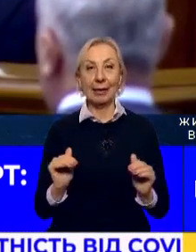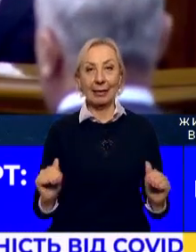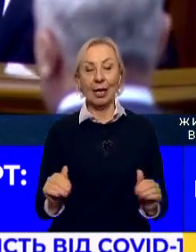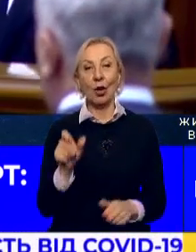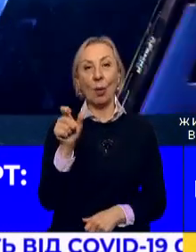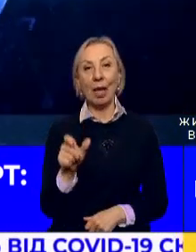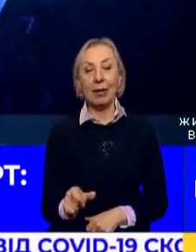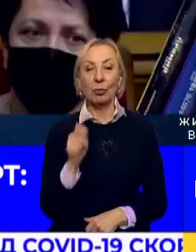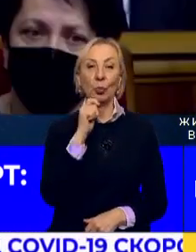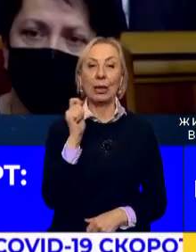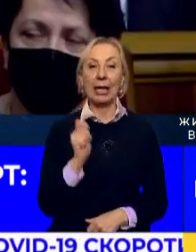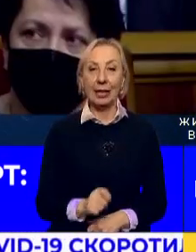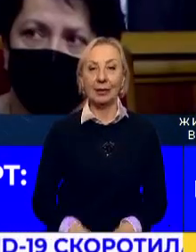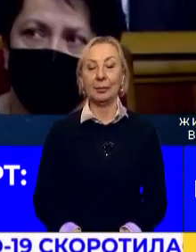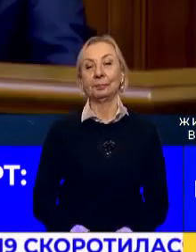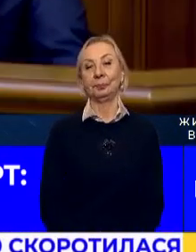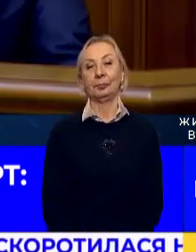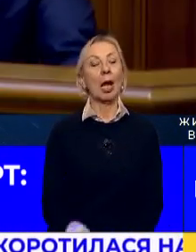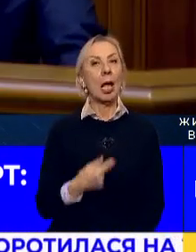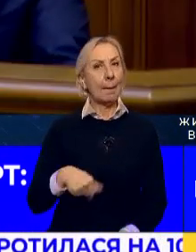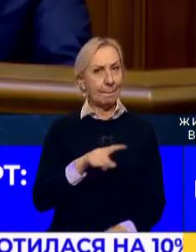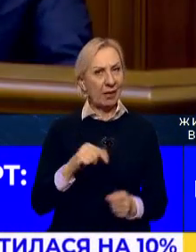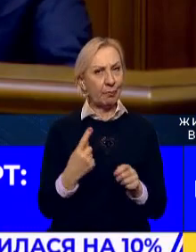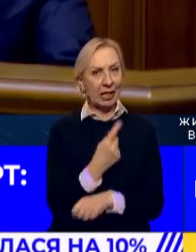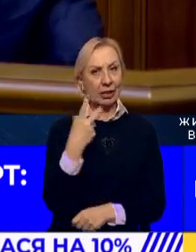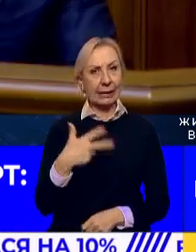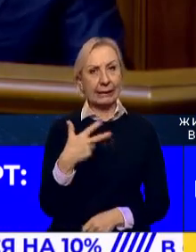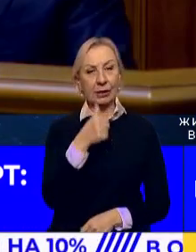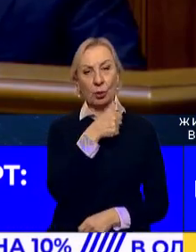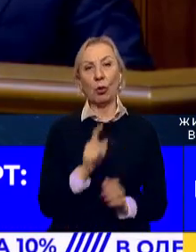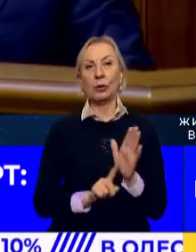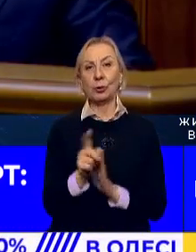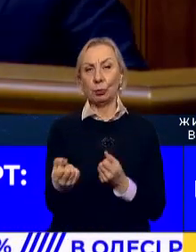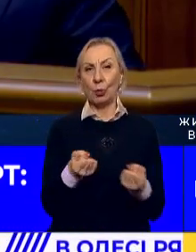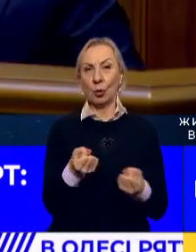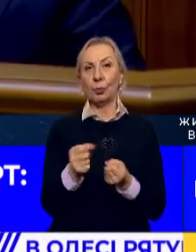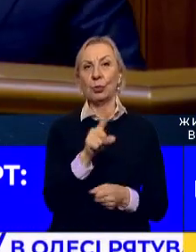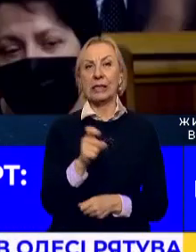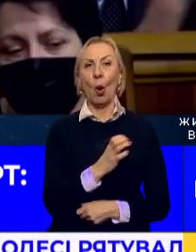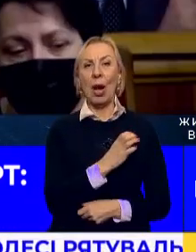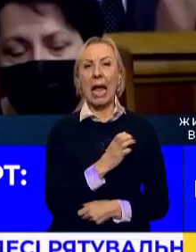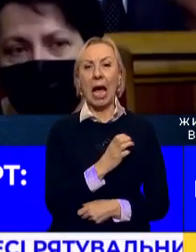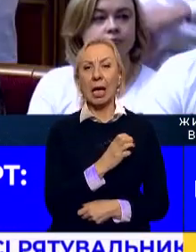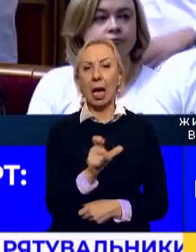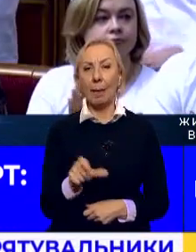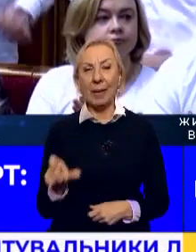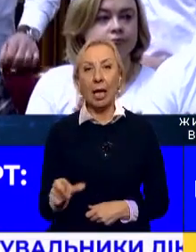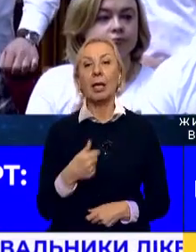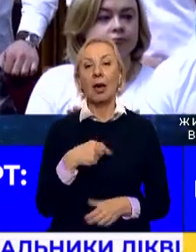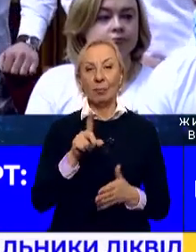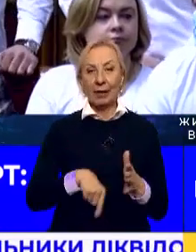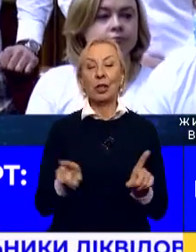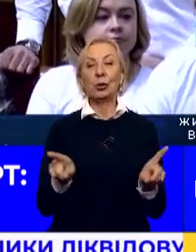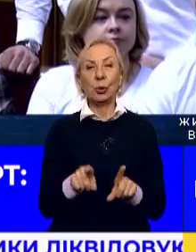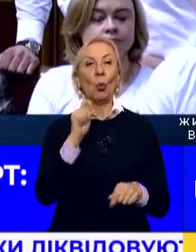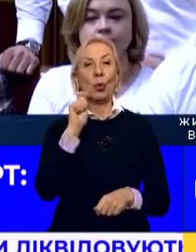України. Ми вперше за 30 років розпочали системну боротьбу з олігархами. І я впевнений, що Україна